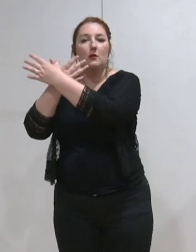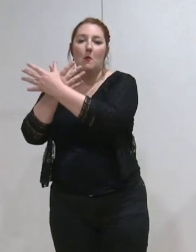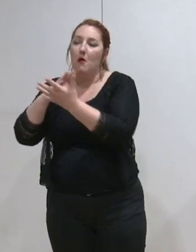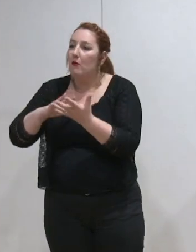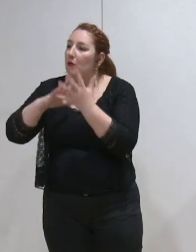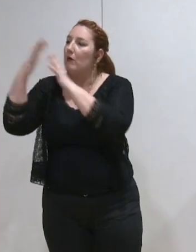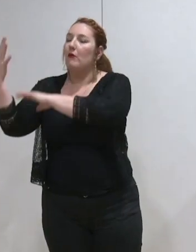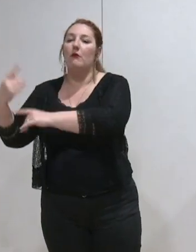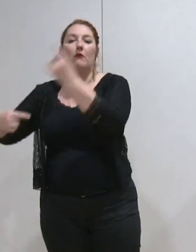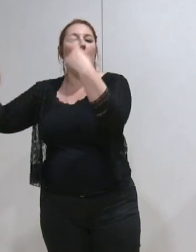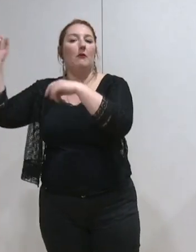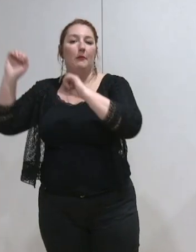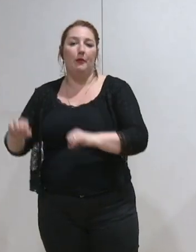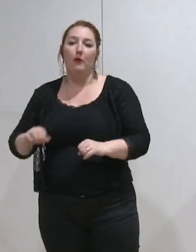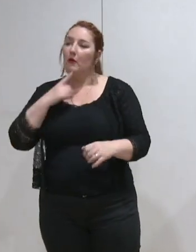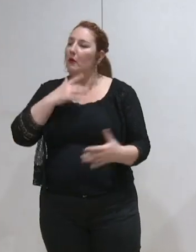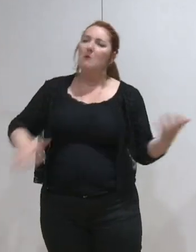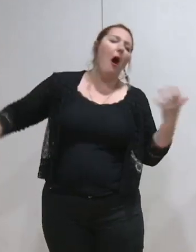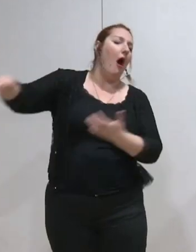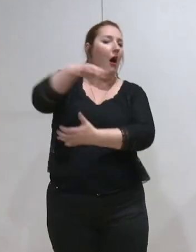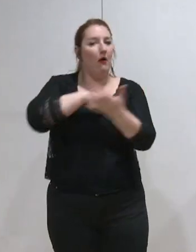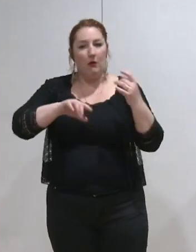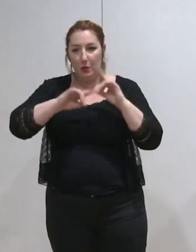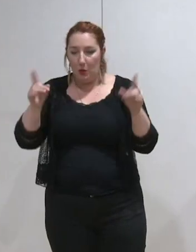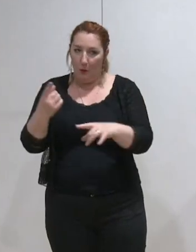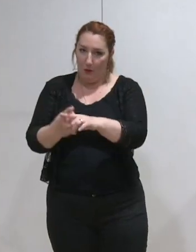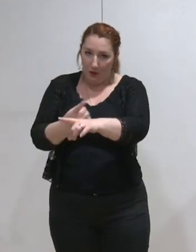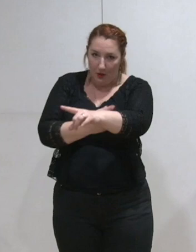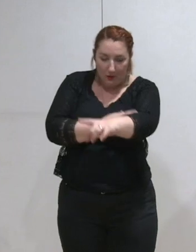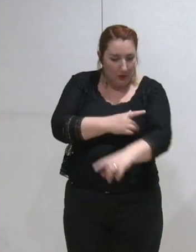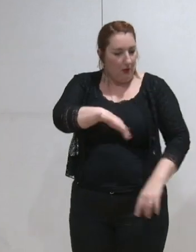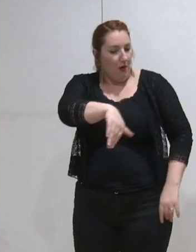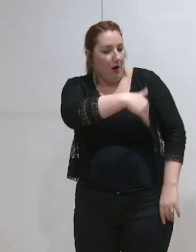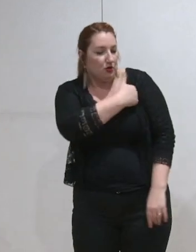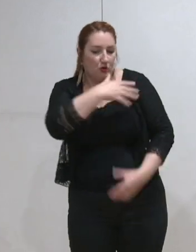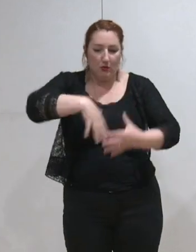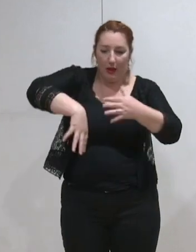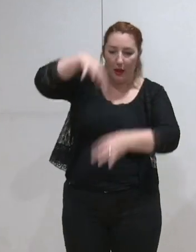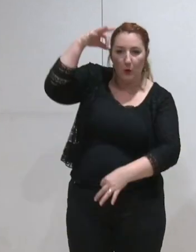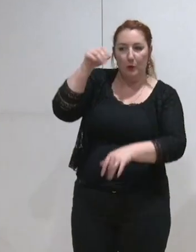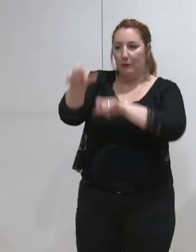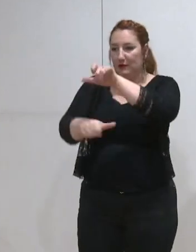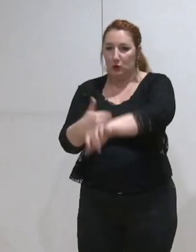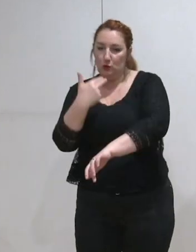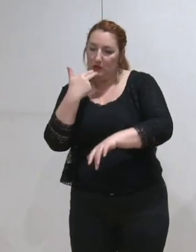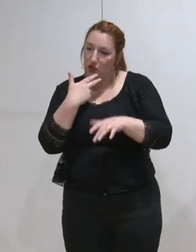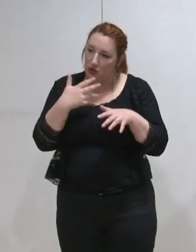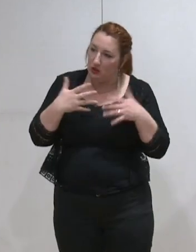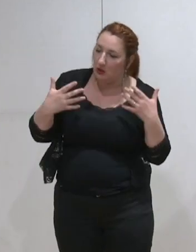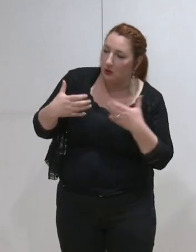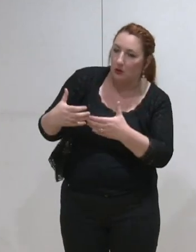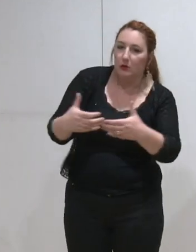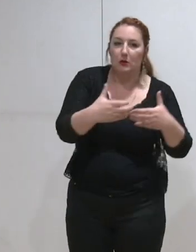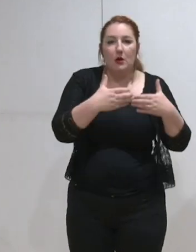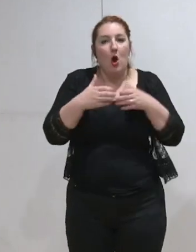la construction d'une métropole de projet associant ses agents ses élus et ses usagers les communes et Grenoble Alpe